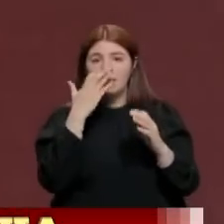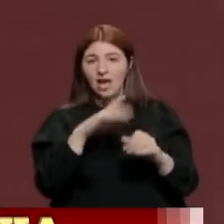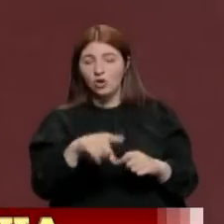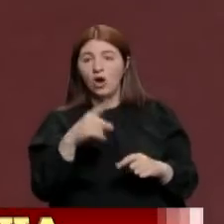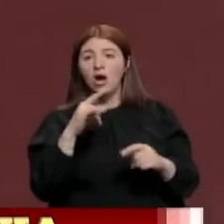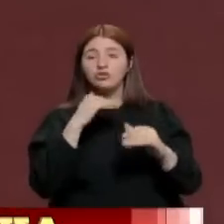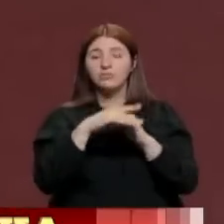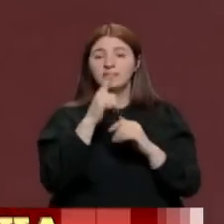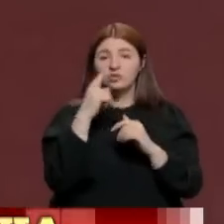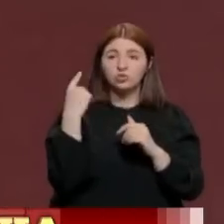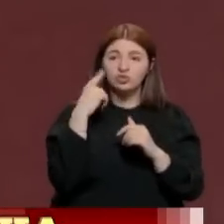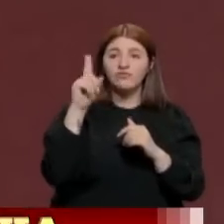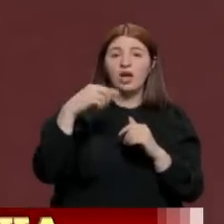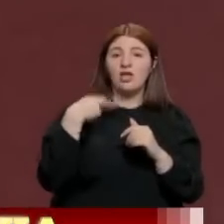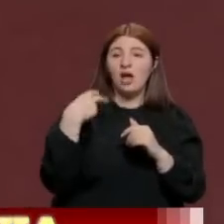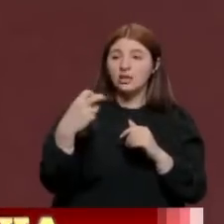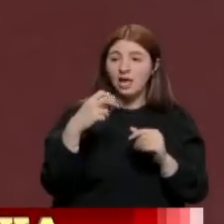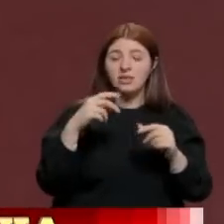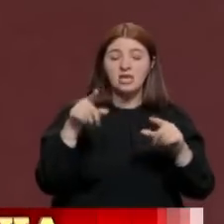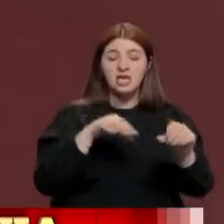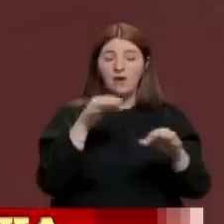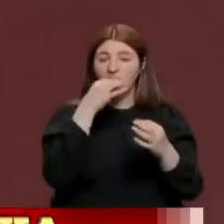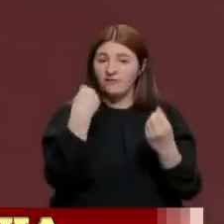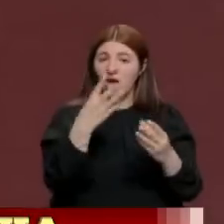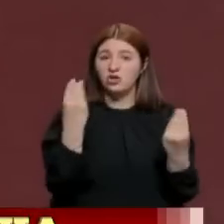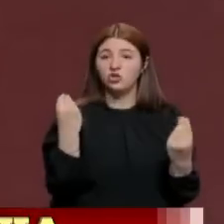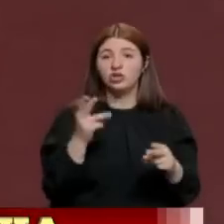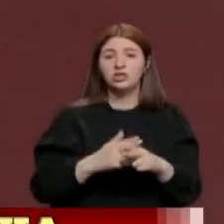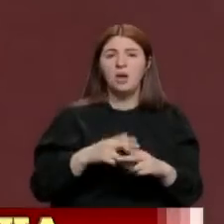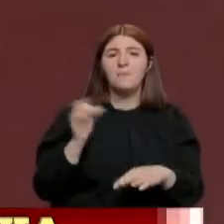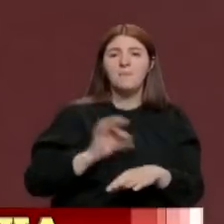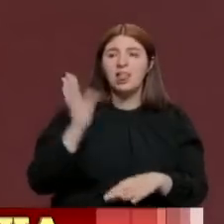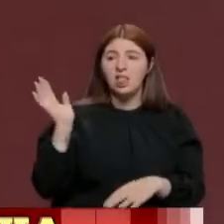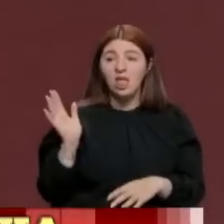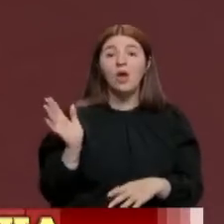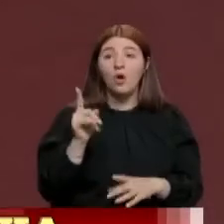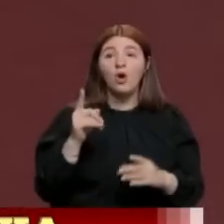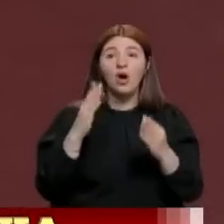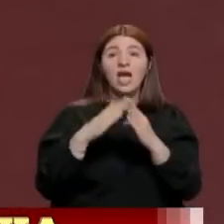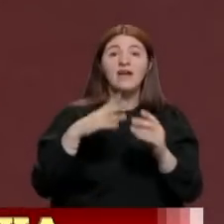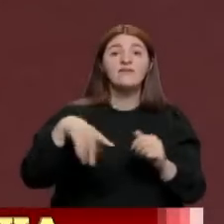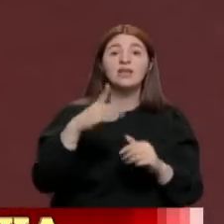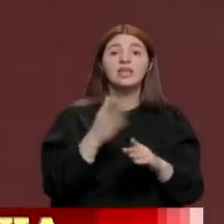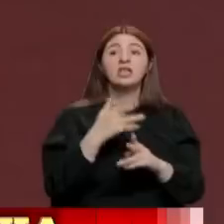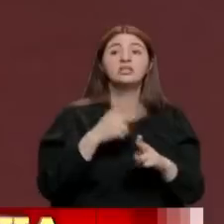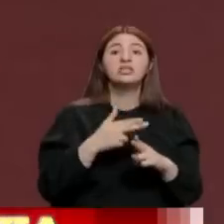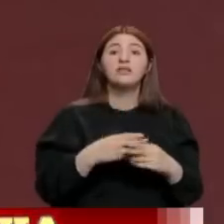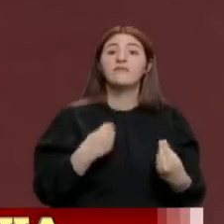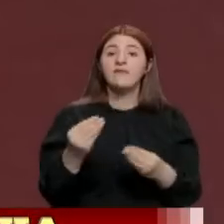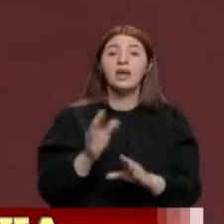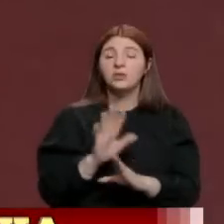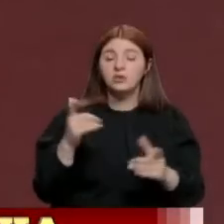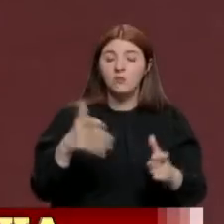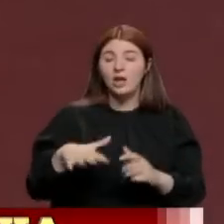Halkın sesini duyun. Vergiyi alırken, imar izni verilirken her şey çok hızlı bir şekilde hallediliyor da o konteynerleri niye hızlıca